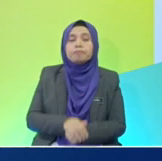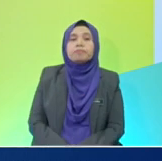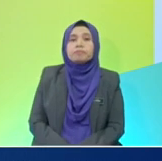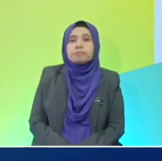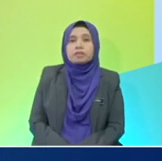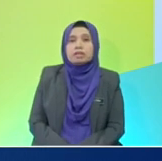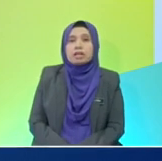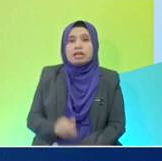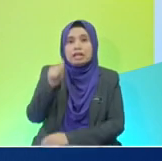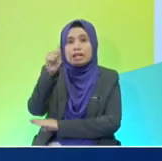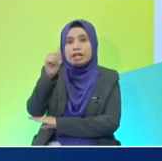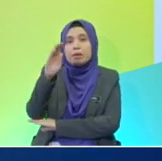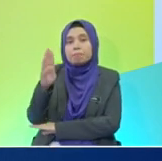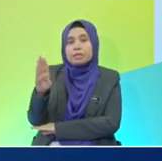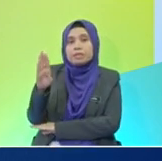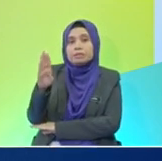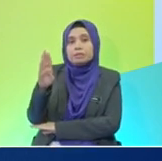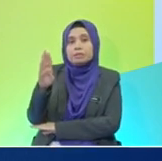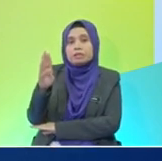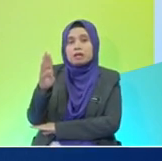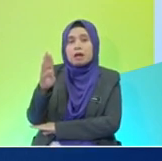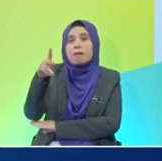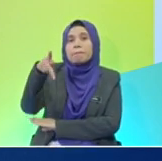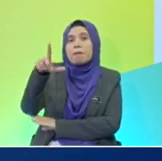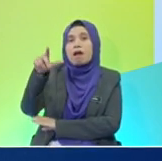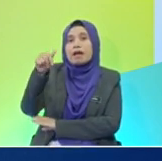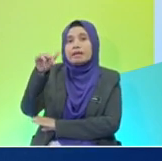dan juga B Oke player